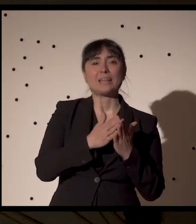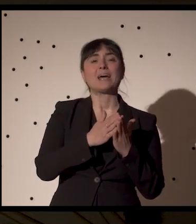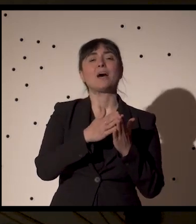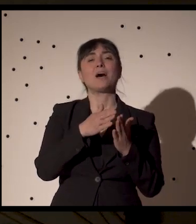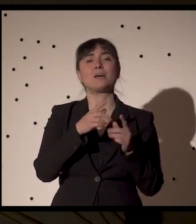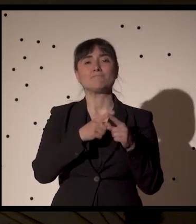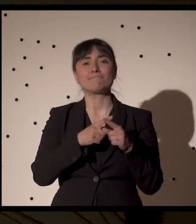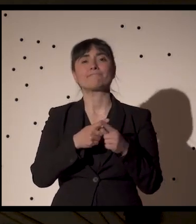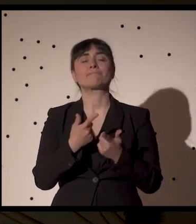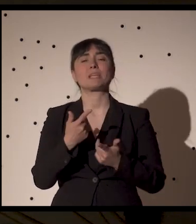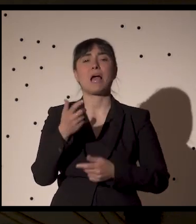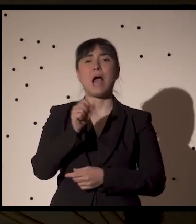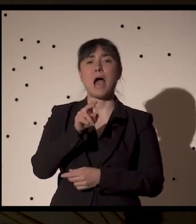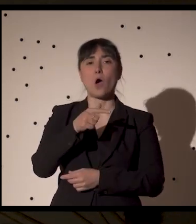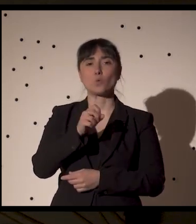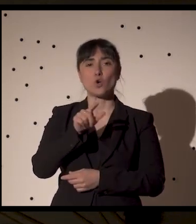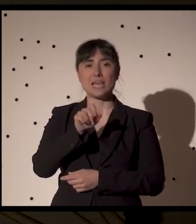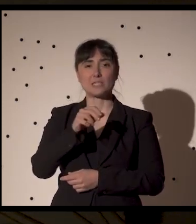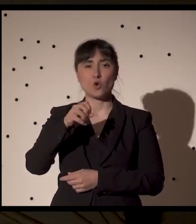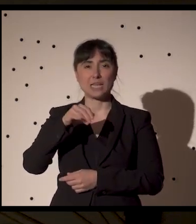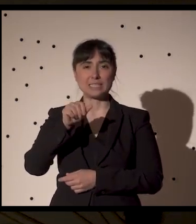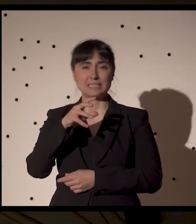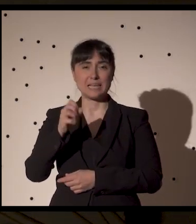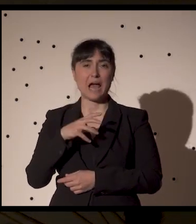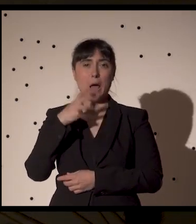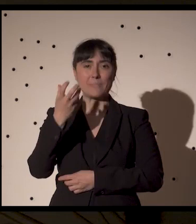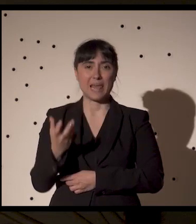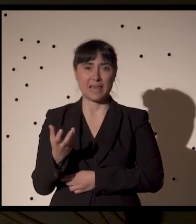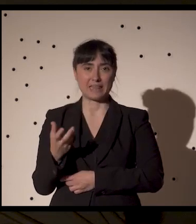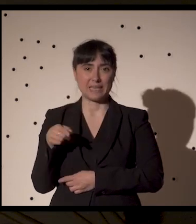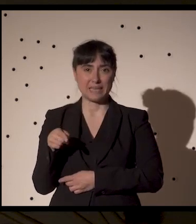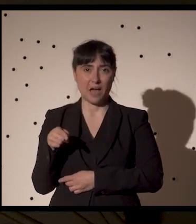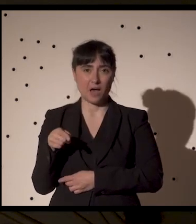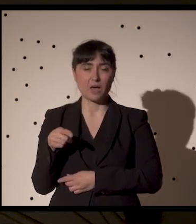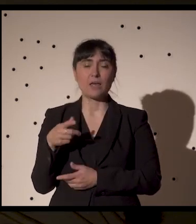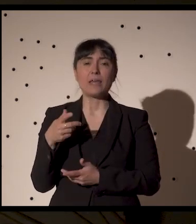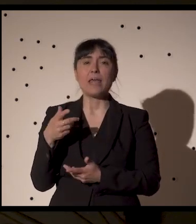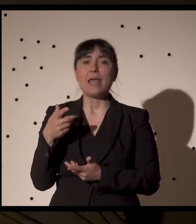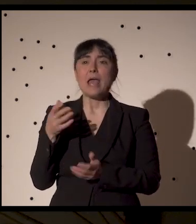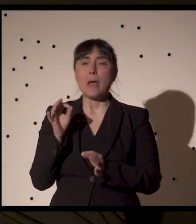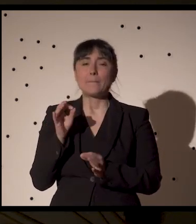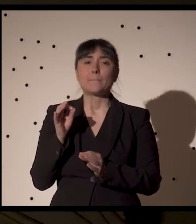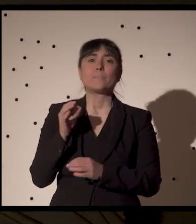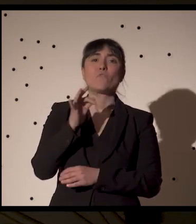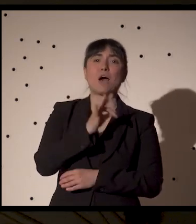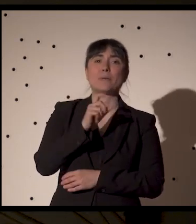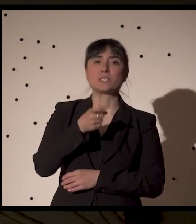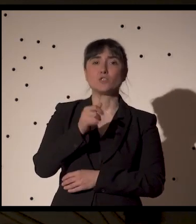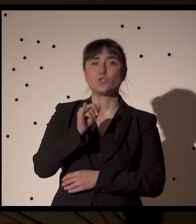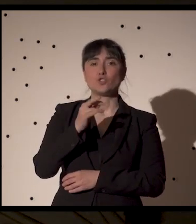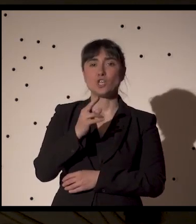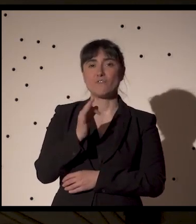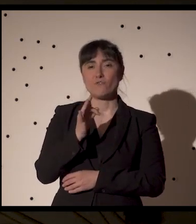declamano dubitazioni amletiche è il titolo del monologo di Fabrizio Gifuni dedicato a Gadda